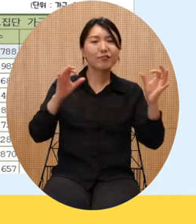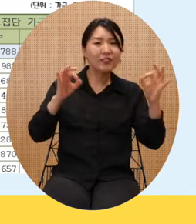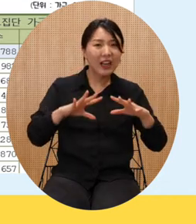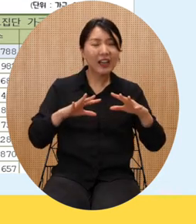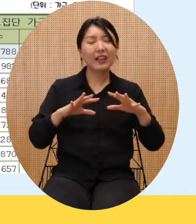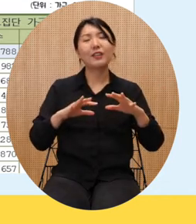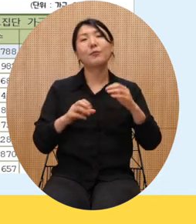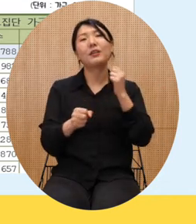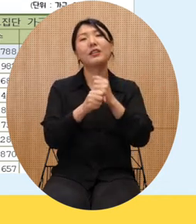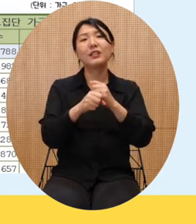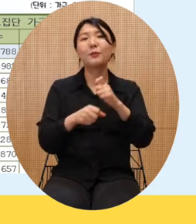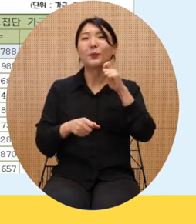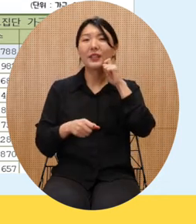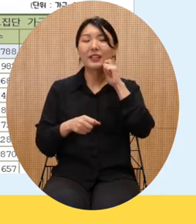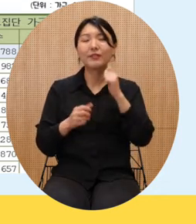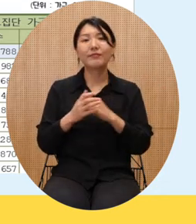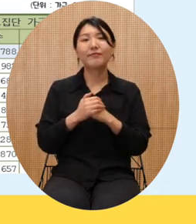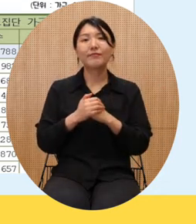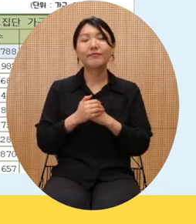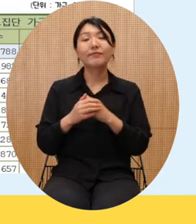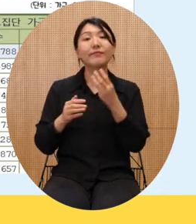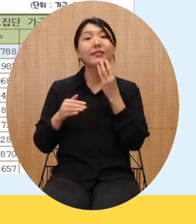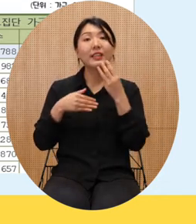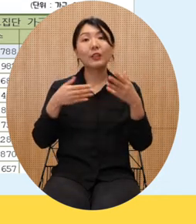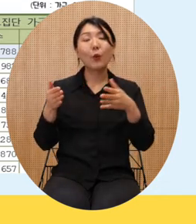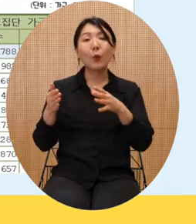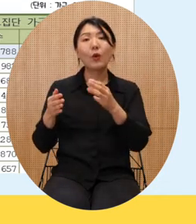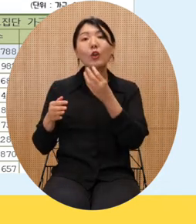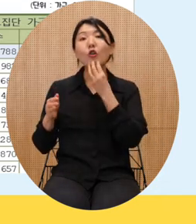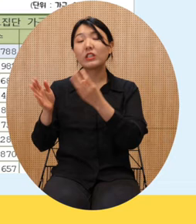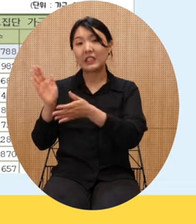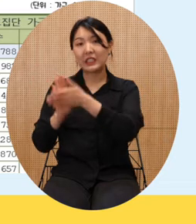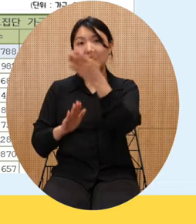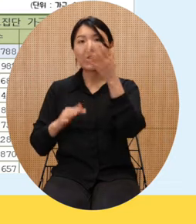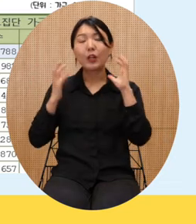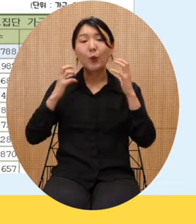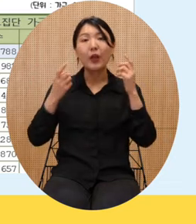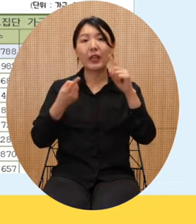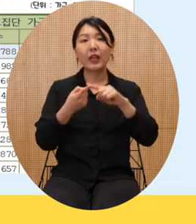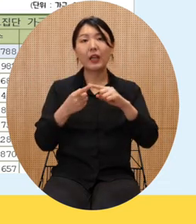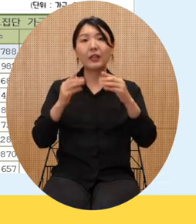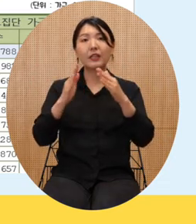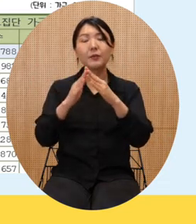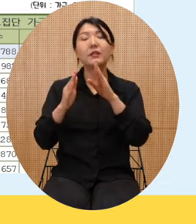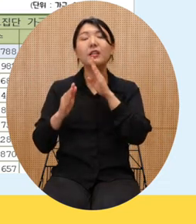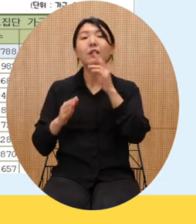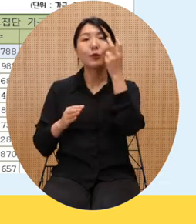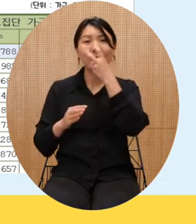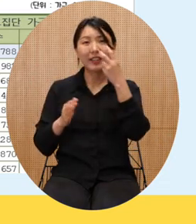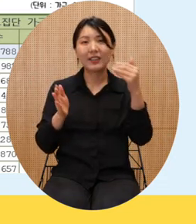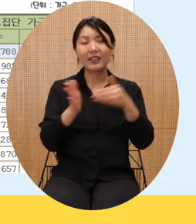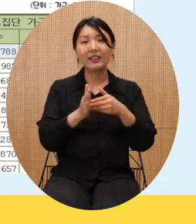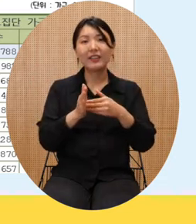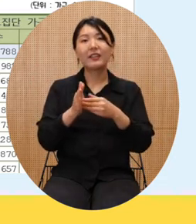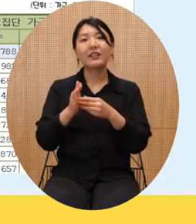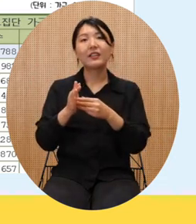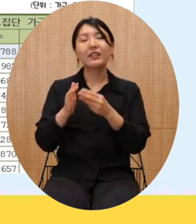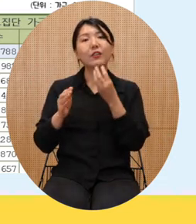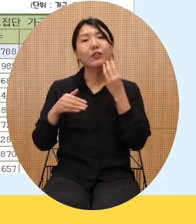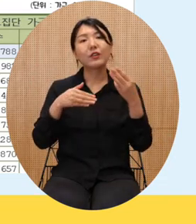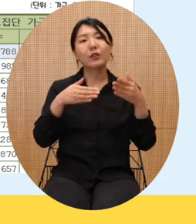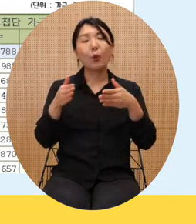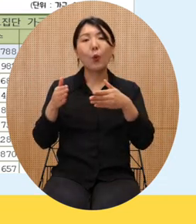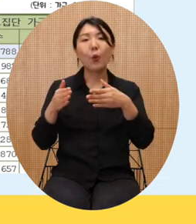많은 변화가 순식간에 일어나지는 않았다라는 게 평가입니다. 경기도와 서울시에서는 아동에 대한 주거